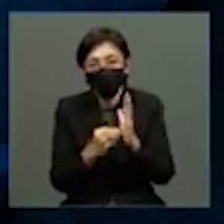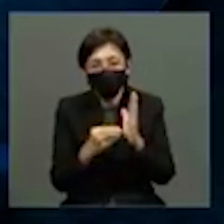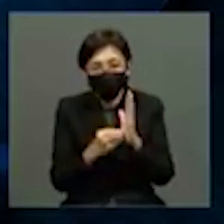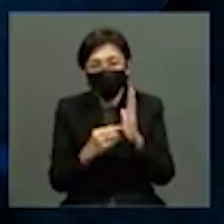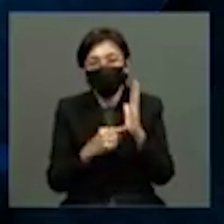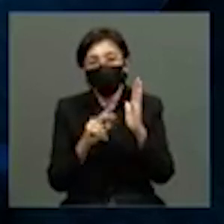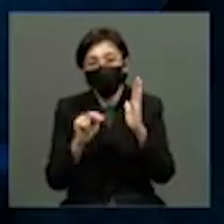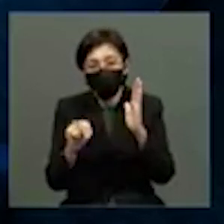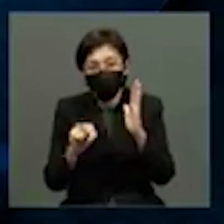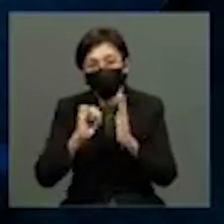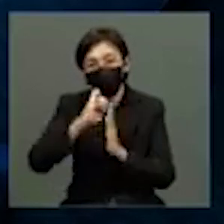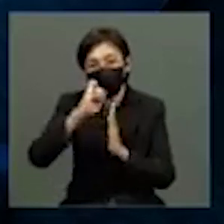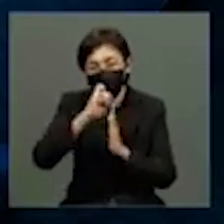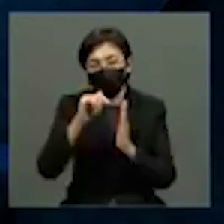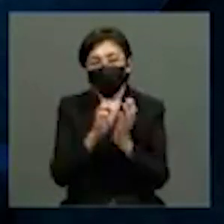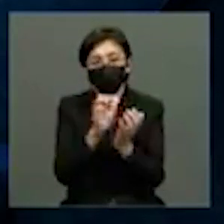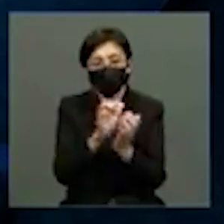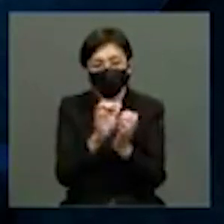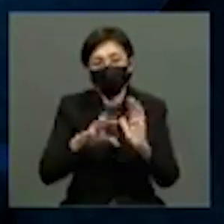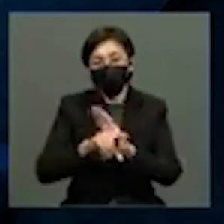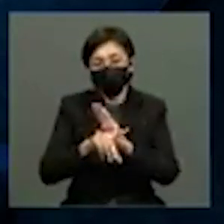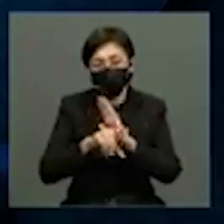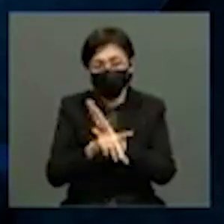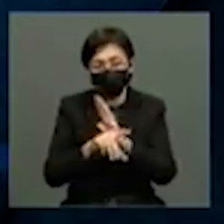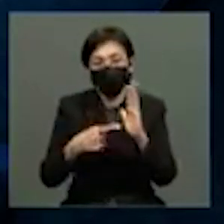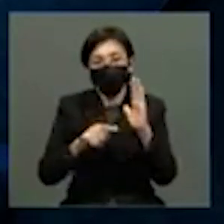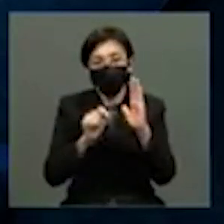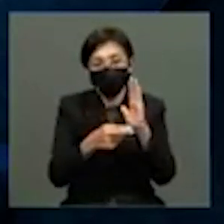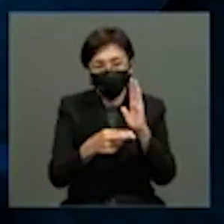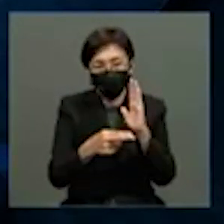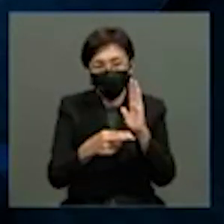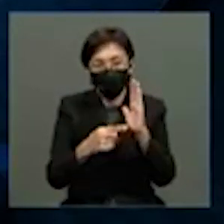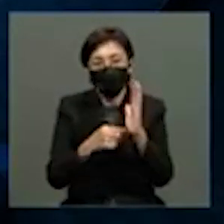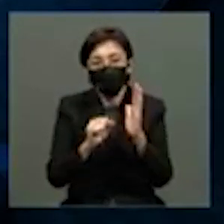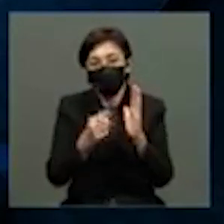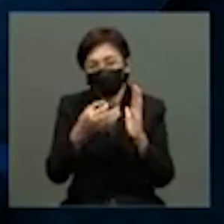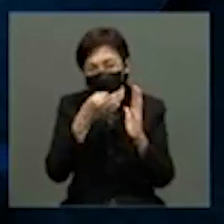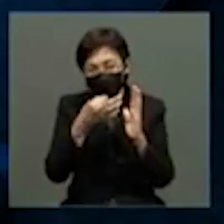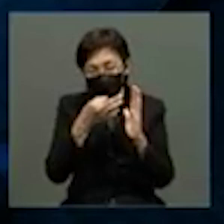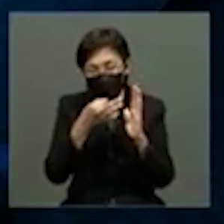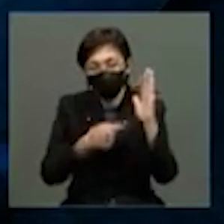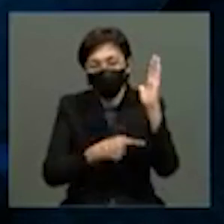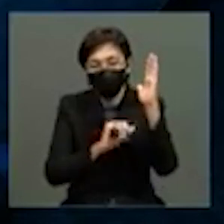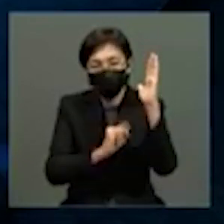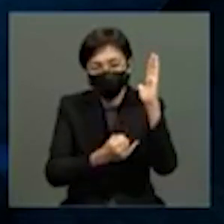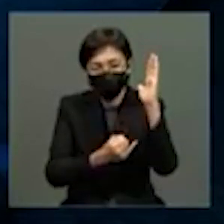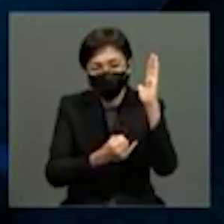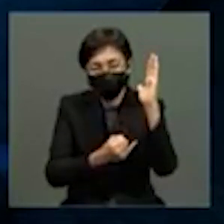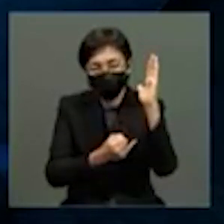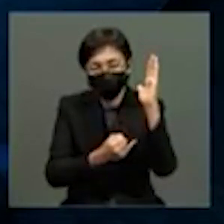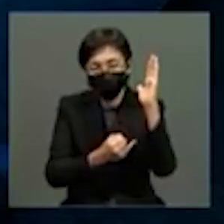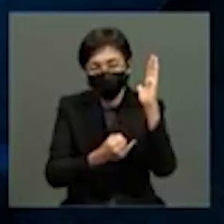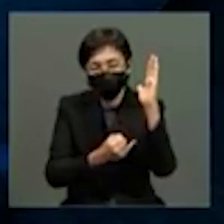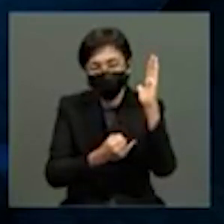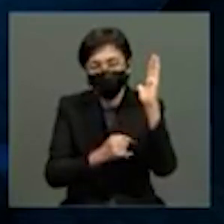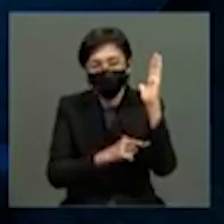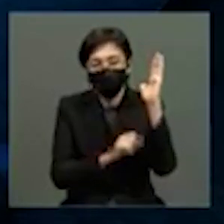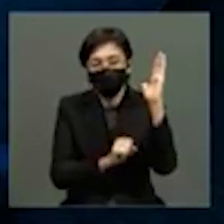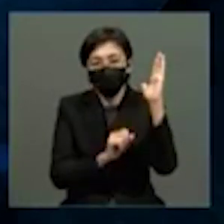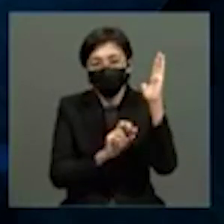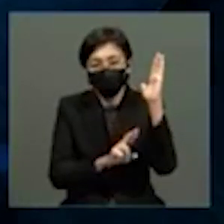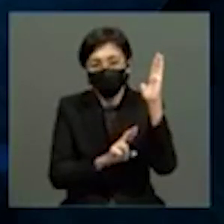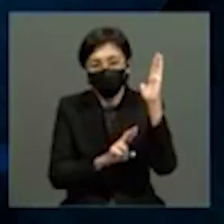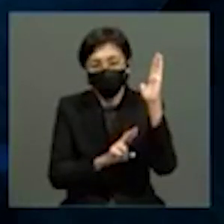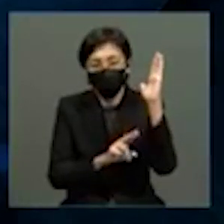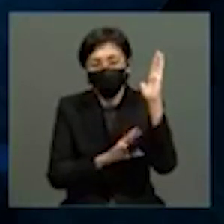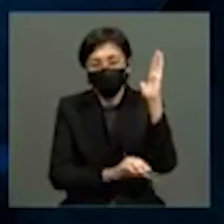บุรีเชียงใหม่สมุทรปราการชลบุรีปทุมธานีสมุทรสาครประจวบคีรีขันธ์สุราษฎร์ธ